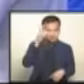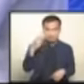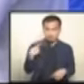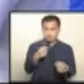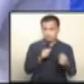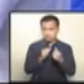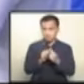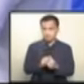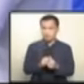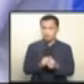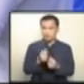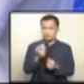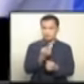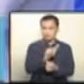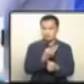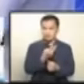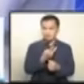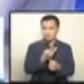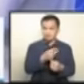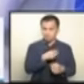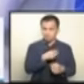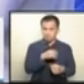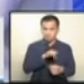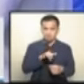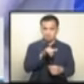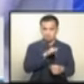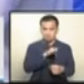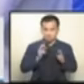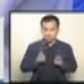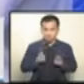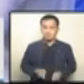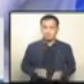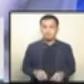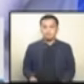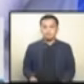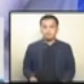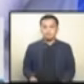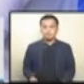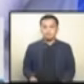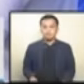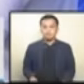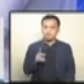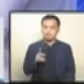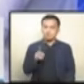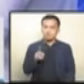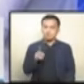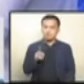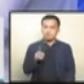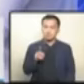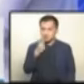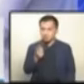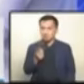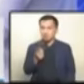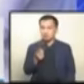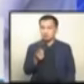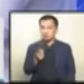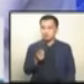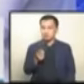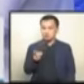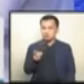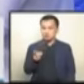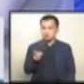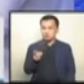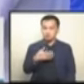siyang kasamang dalawa pang pulis na pamamana ng uniforme naman, in fairness. Okay. At ang sinasabi nila, gusto